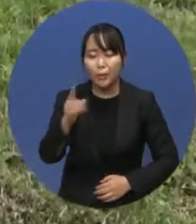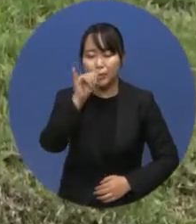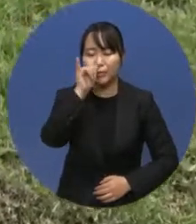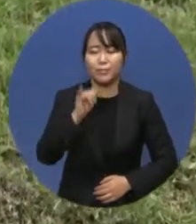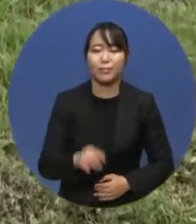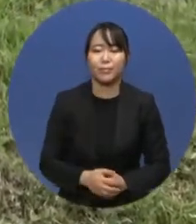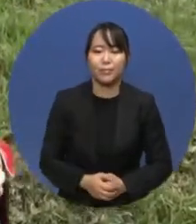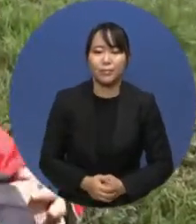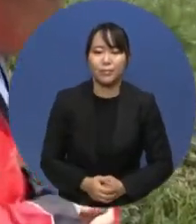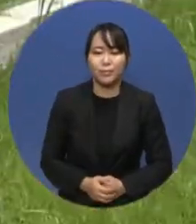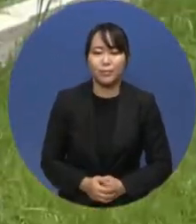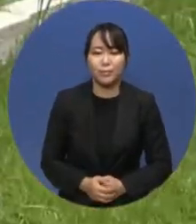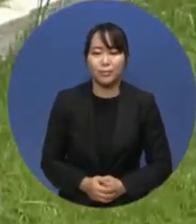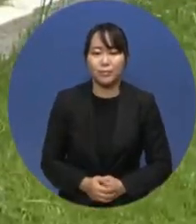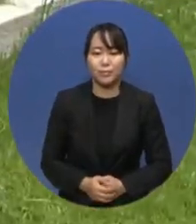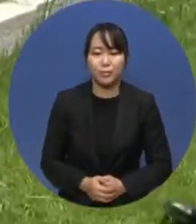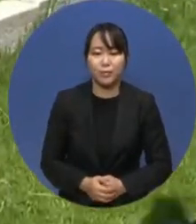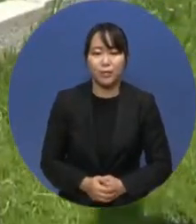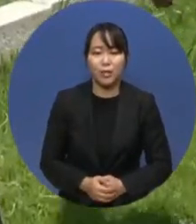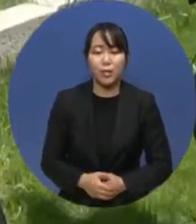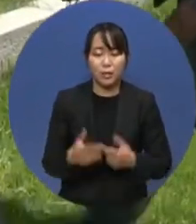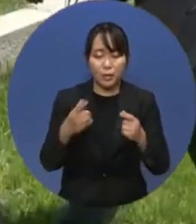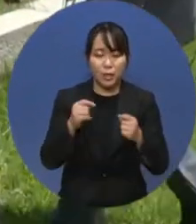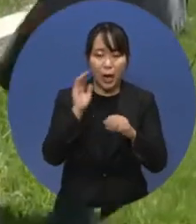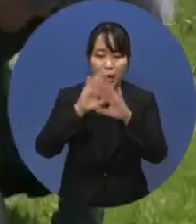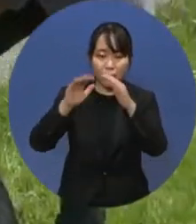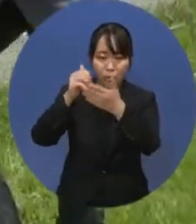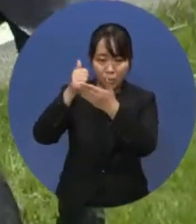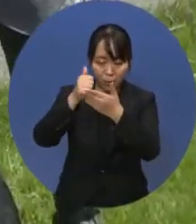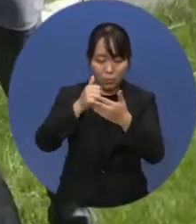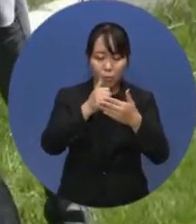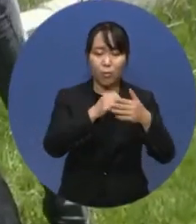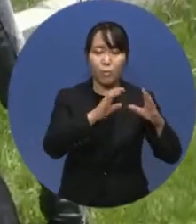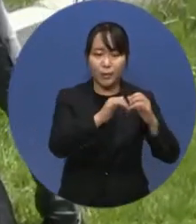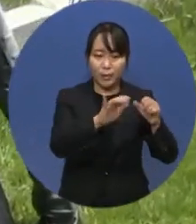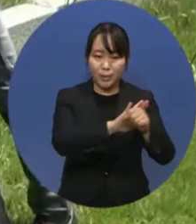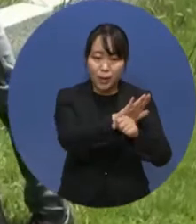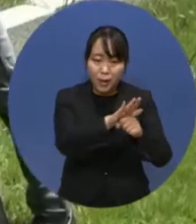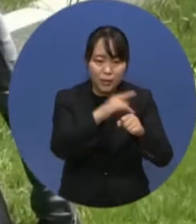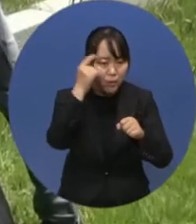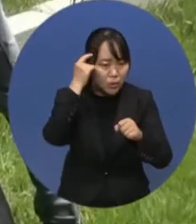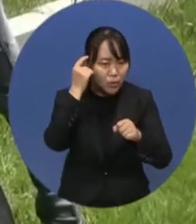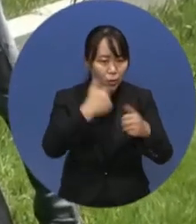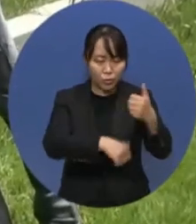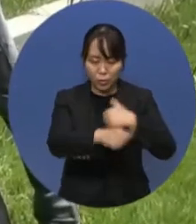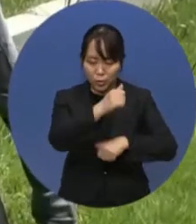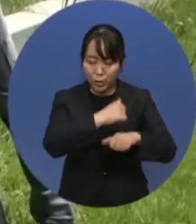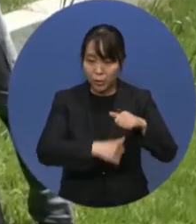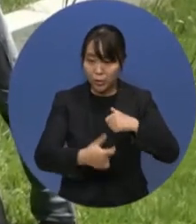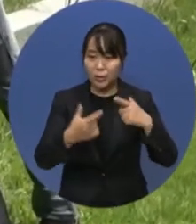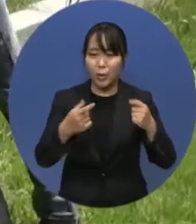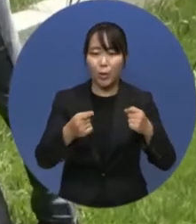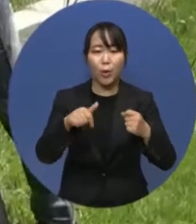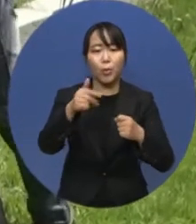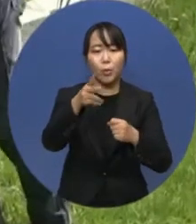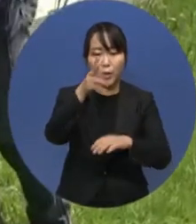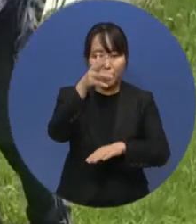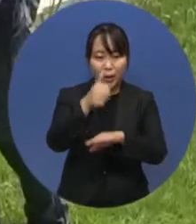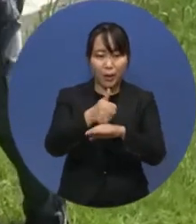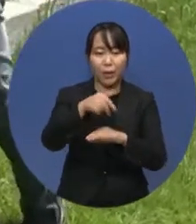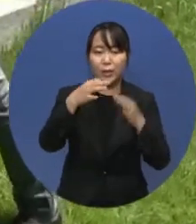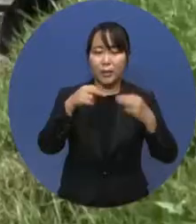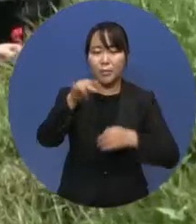있습니다. 경순왕의 경천 애민 정신은 그 후손들까지 이어진 가운데 고려 말